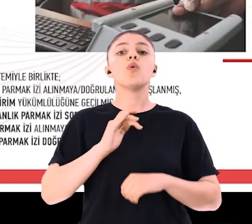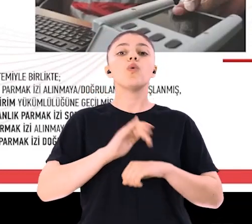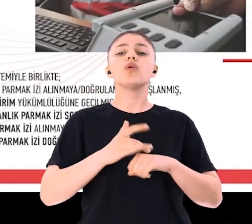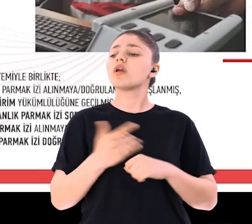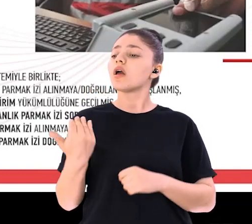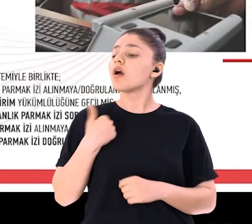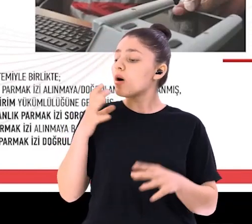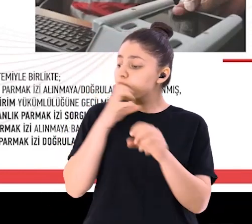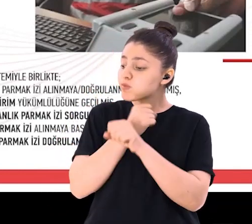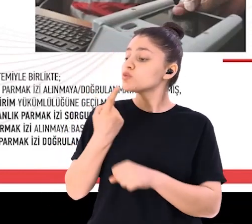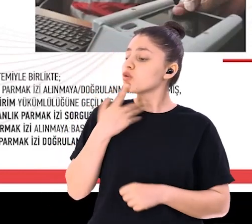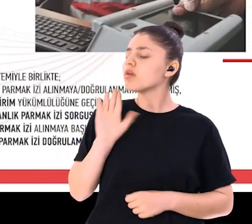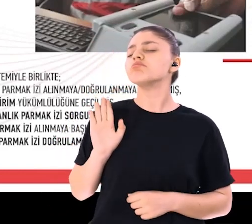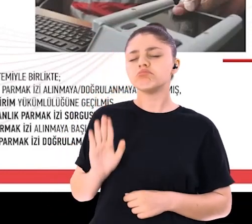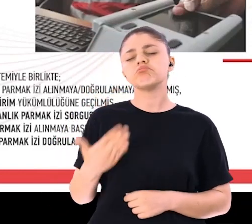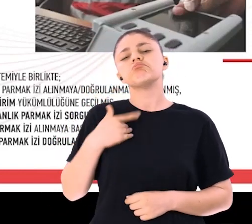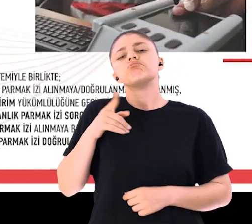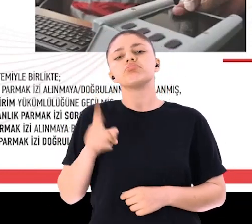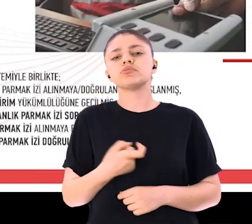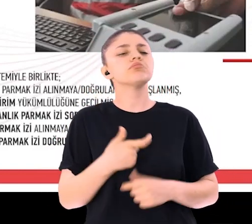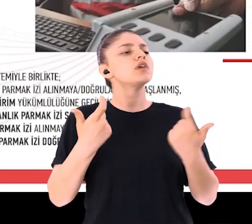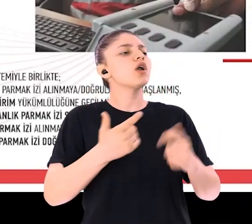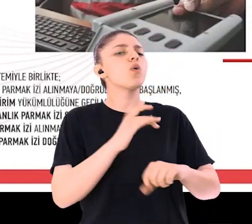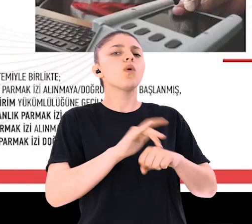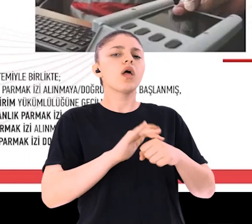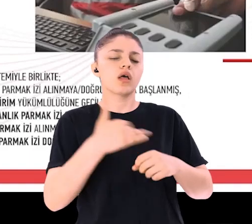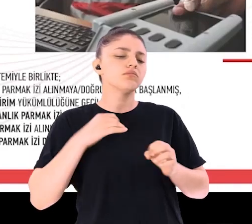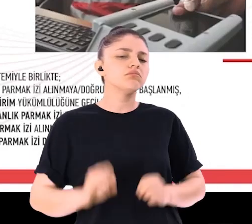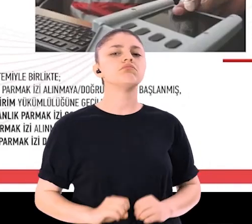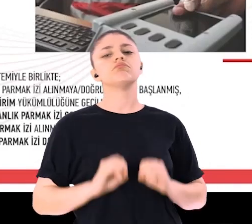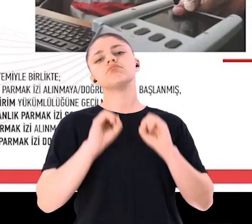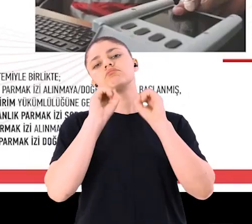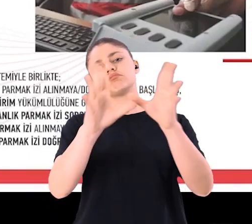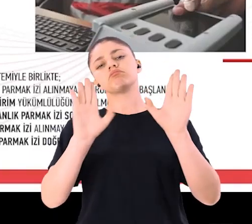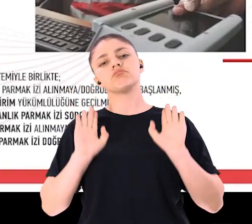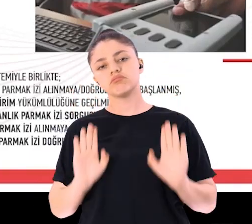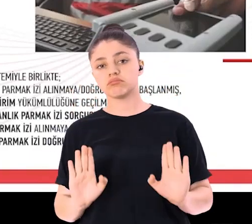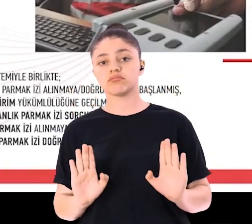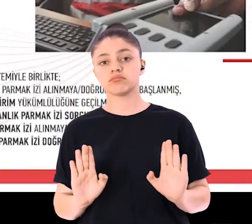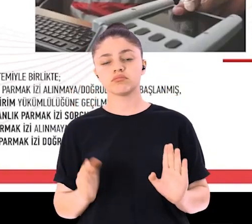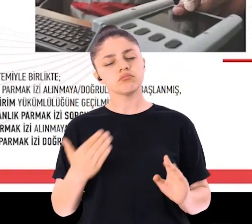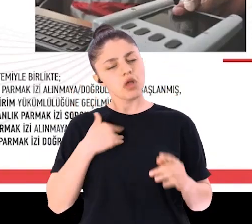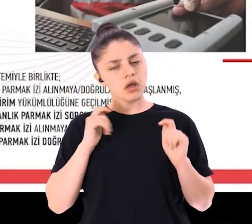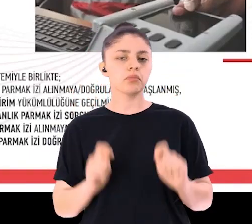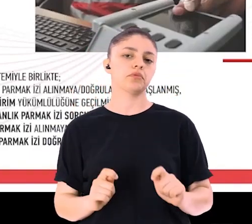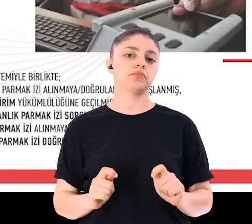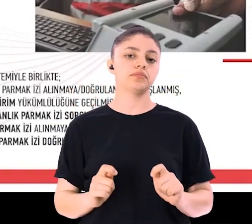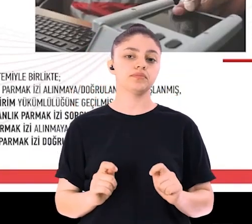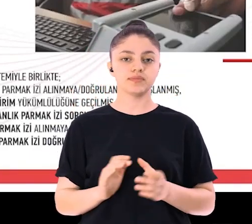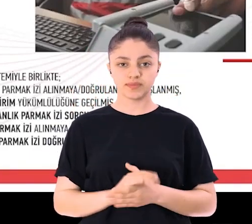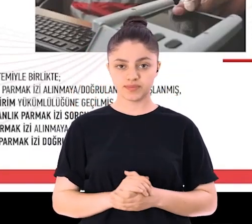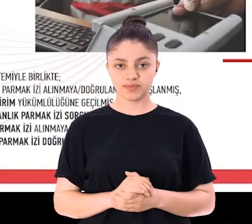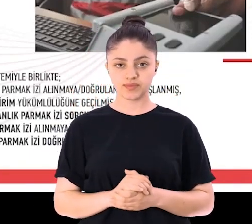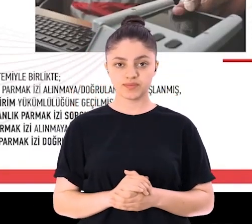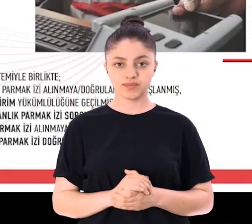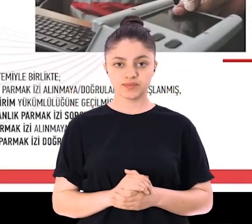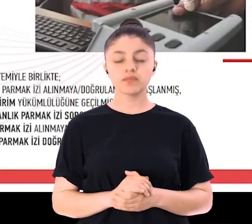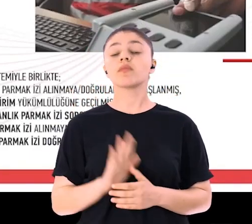anlayıp ülkesini söylemese de artık biz onu onun ülkesine gönderebilme kabiliyetine sahip oluyoruz.